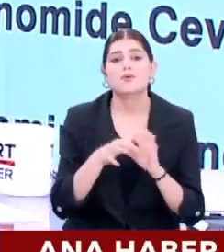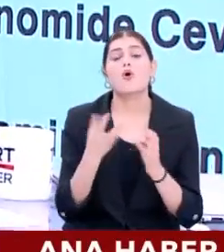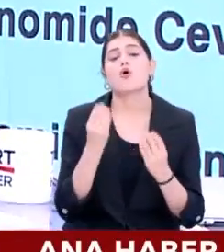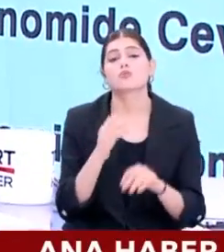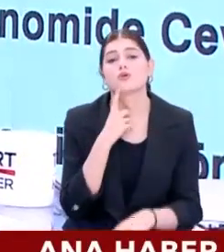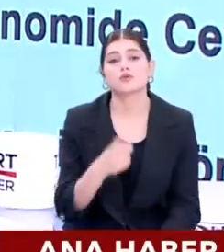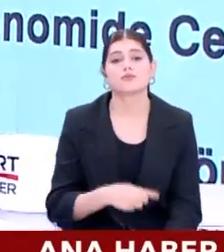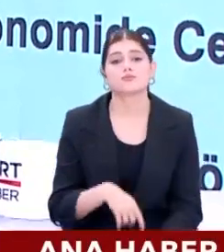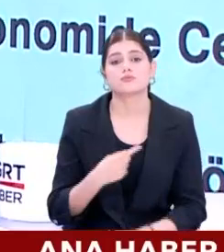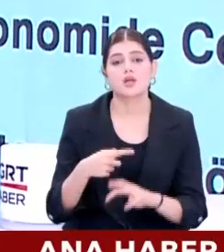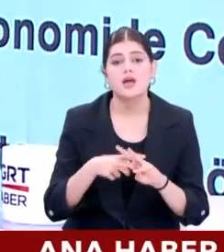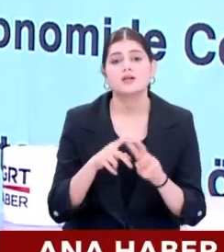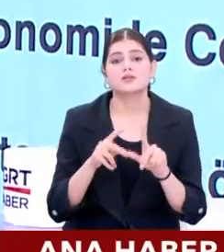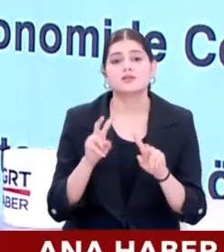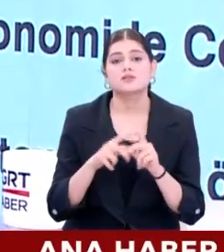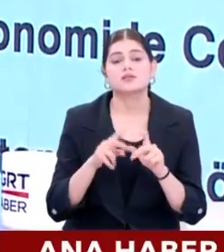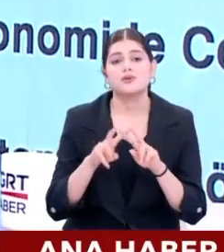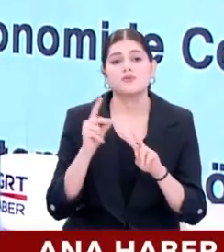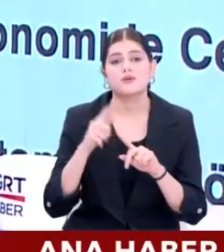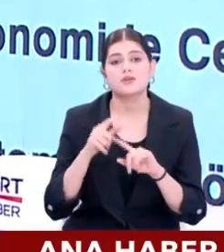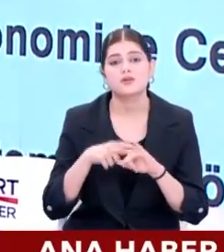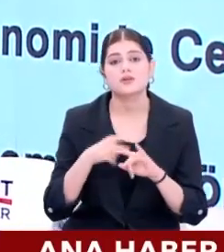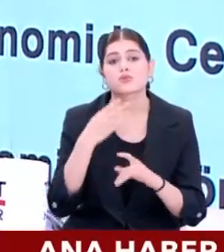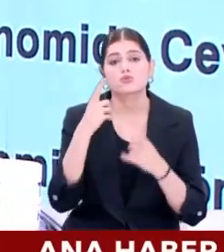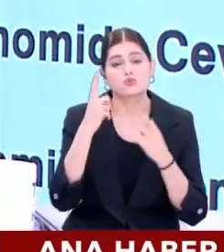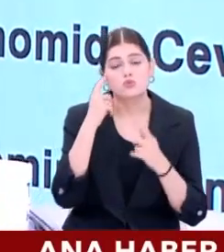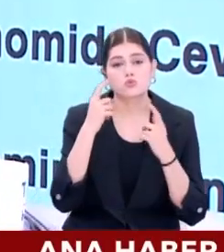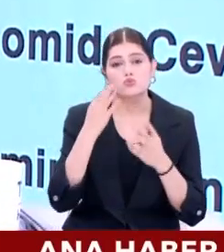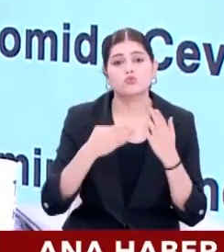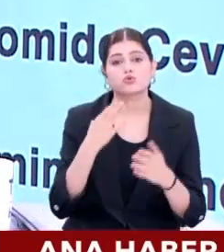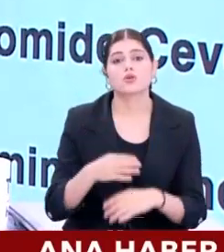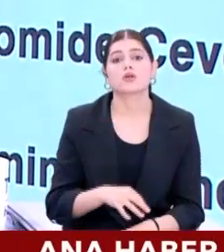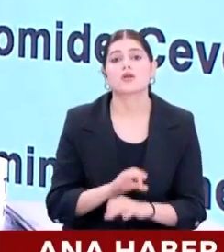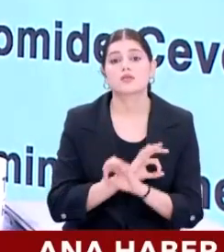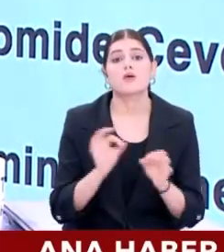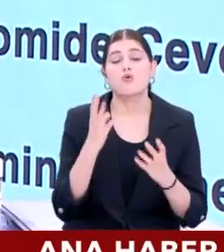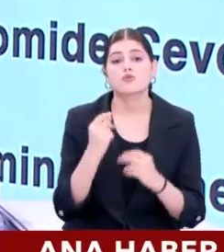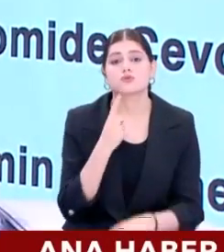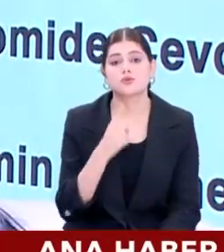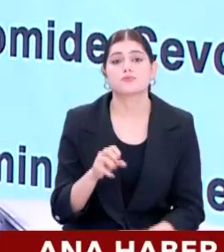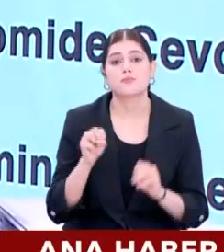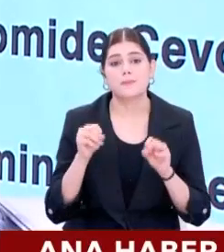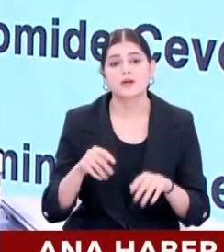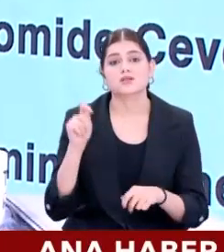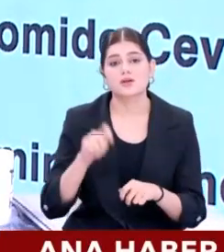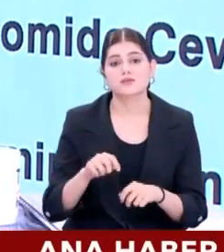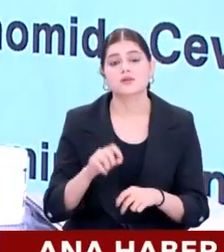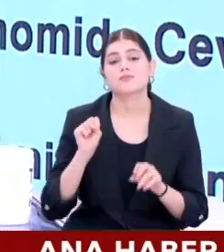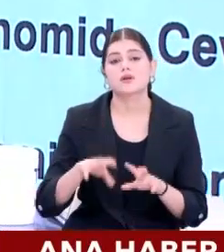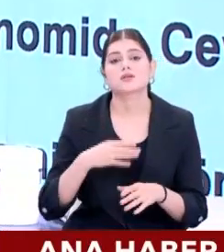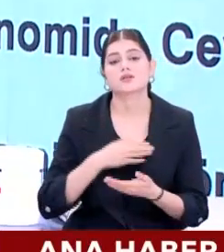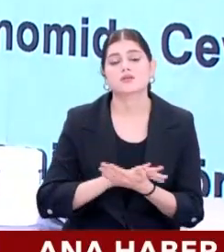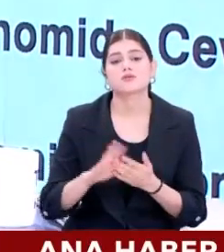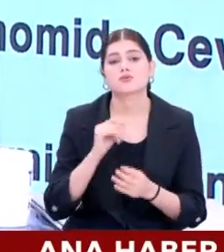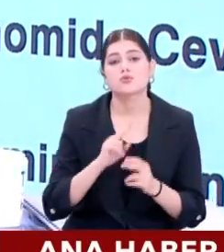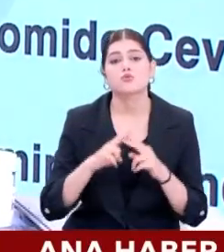adam smith'in Yani kapitalizmin öncüsü sayılan düşünürün görüşleri etkili oldu maalesef bırakınız yapsınlar bırakınız geçsinler ve